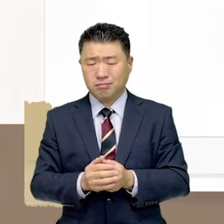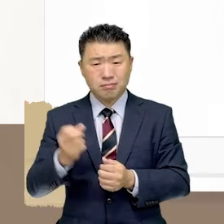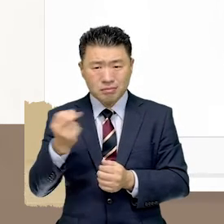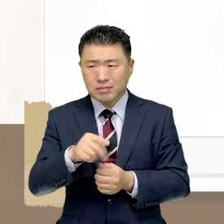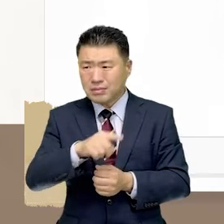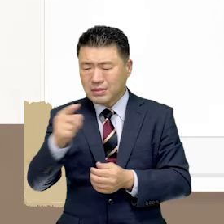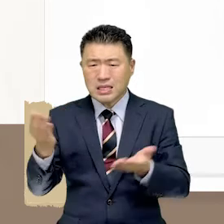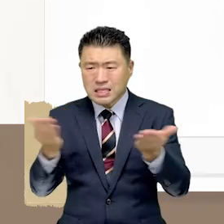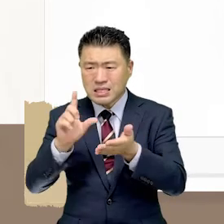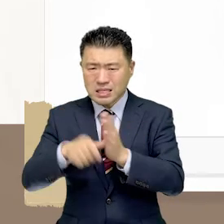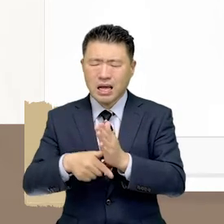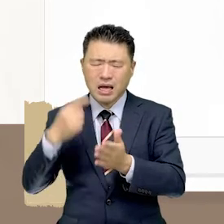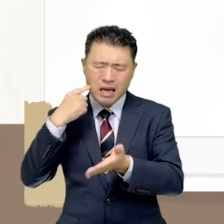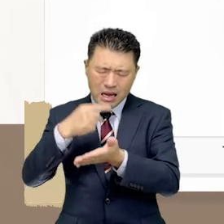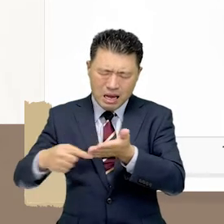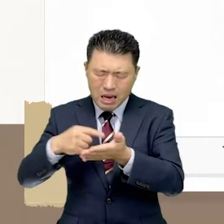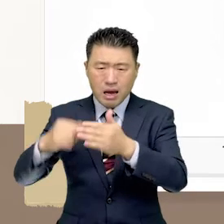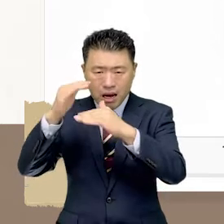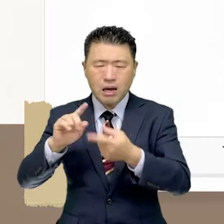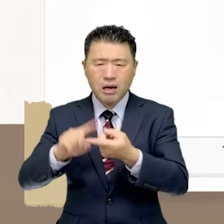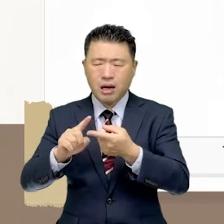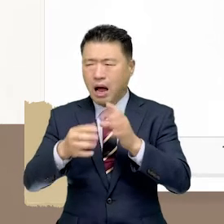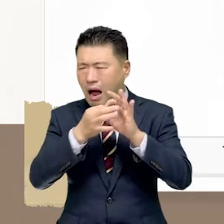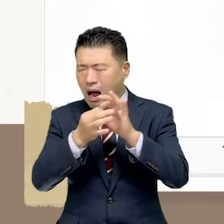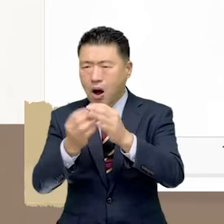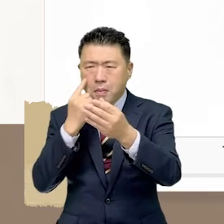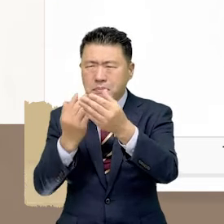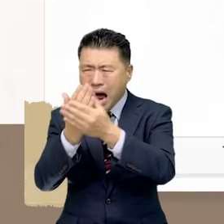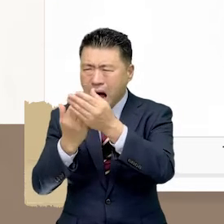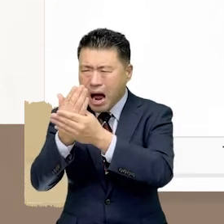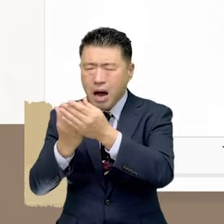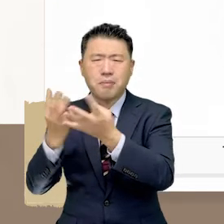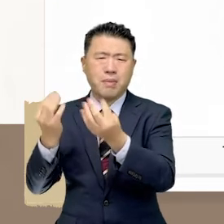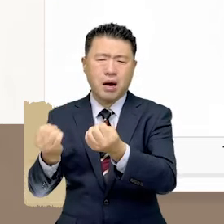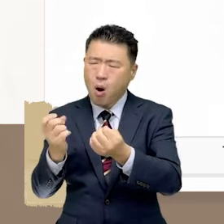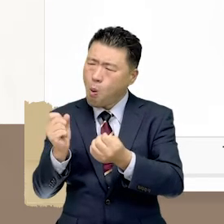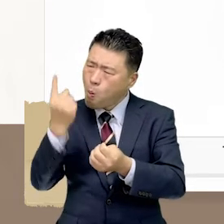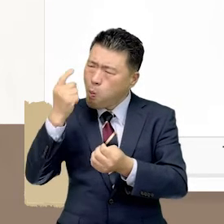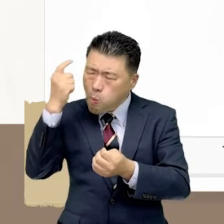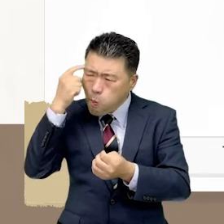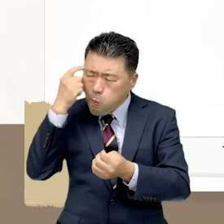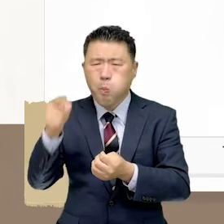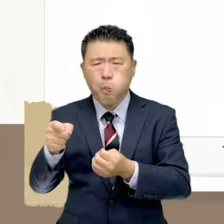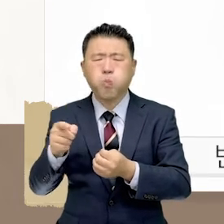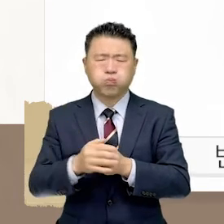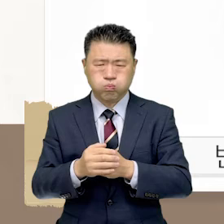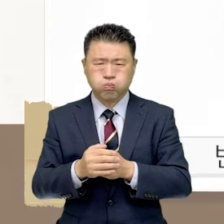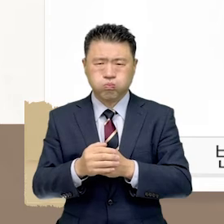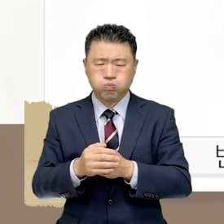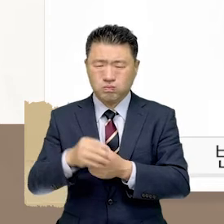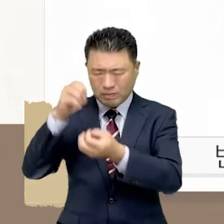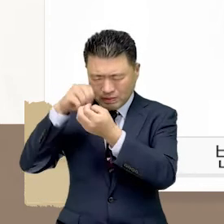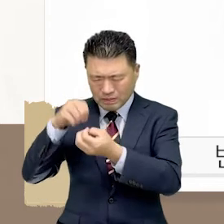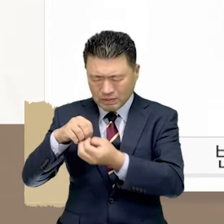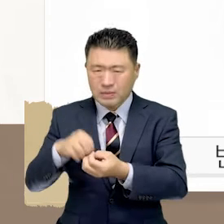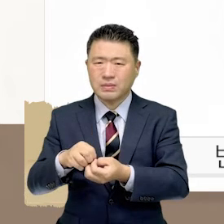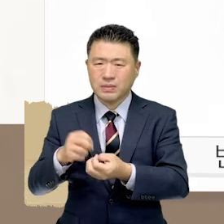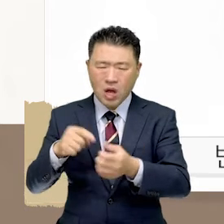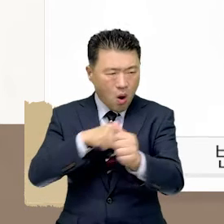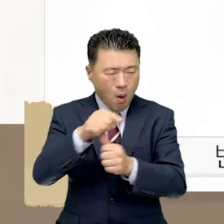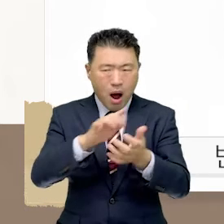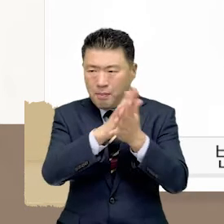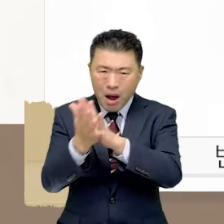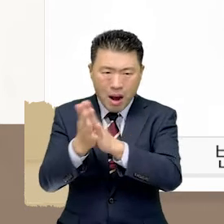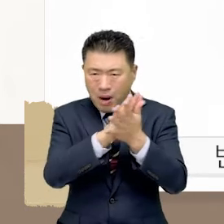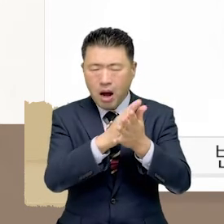꾸준히 발생하고 있습니다. 기존의 산업재해의 원인으로 재해가 발생하기도 하고 변화한 환경에 따른